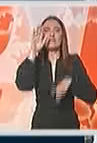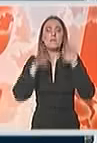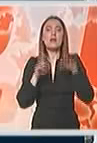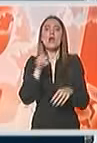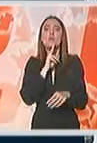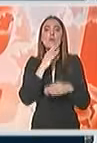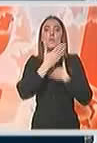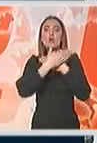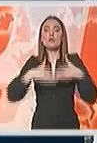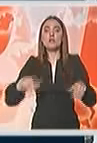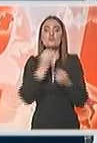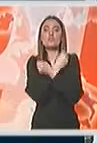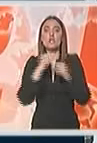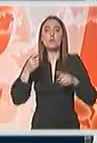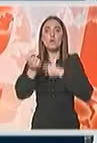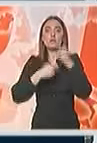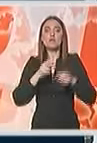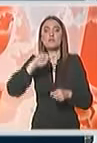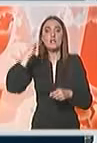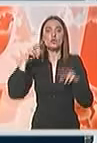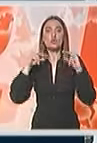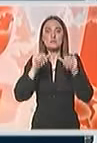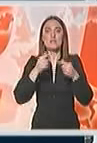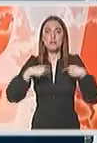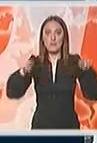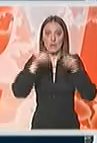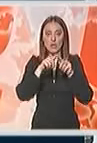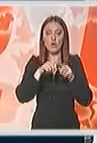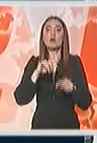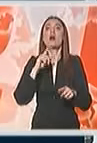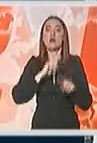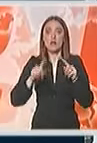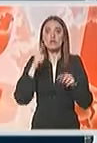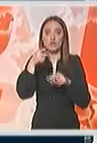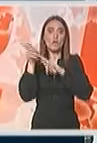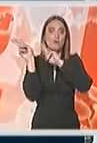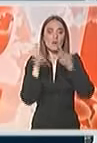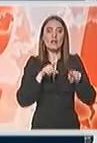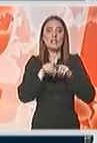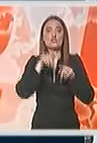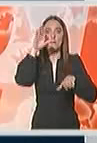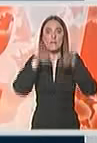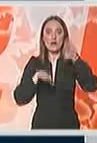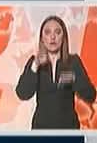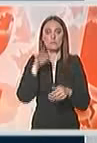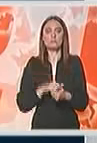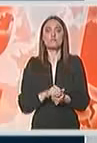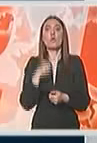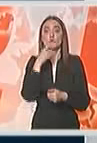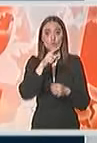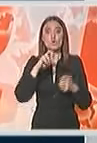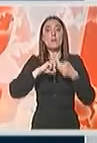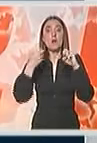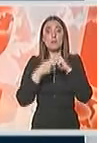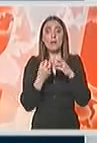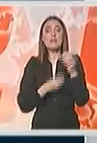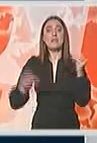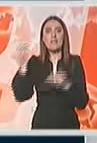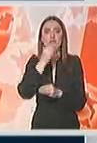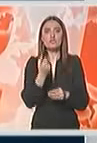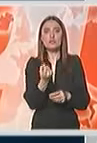koje bi ograničavale slobodnu trgovinu sa drugim zemljama regiona, jer će ju se to vratiti istom merom. Tu su i problemi najveći,